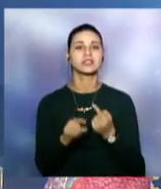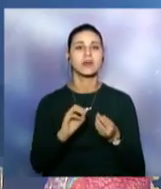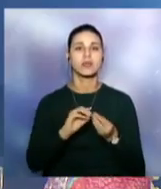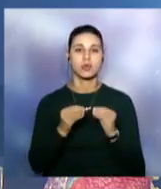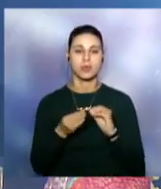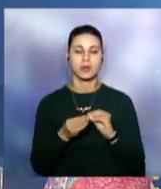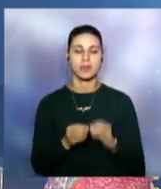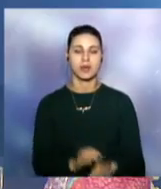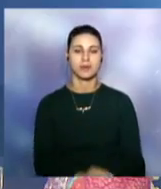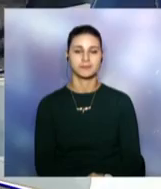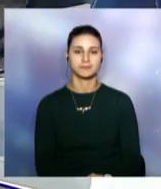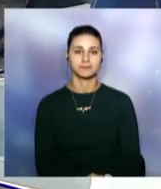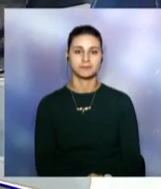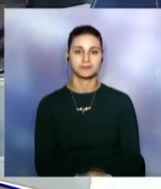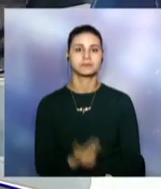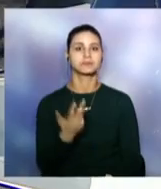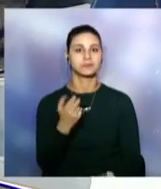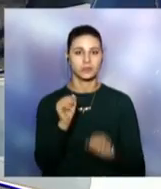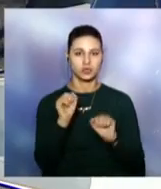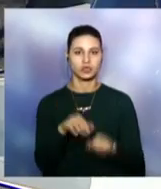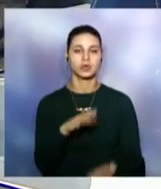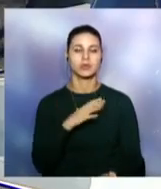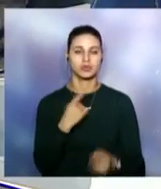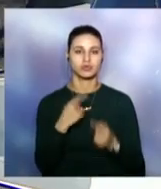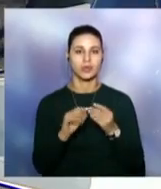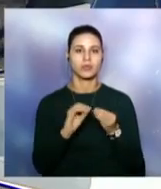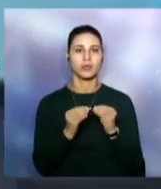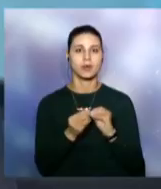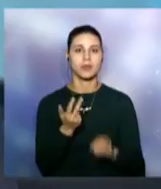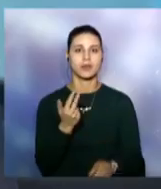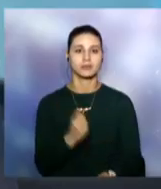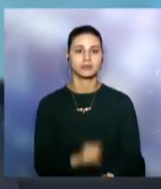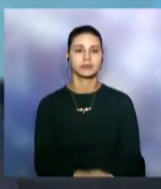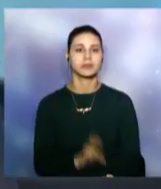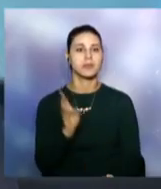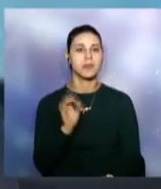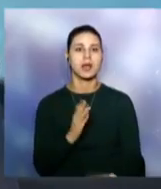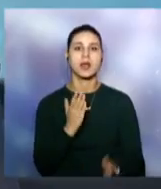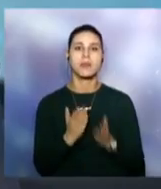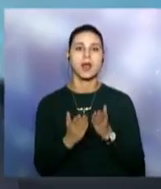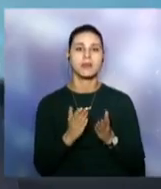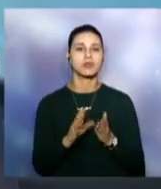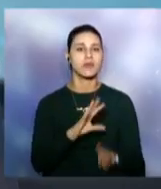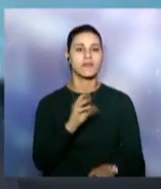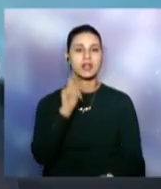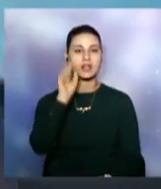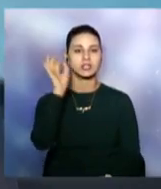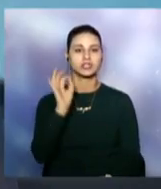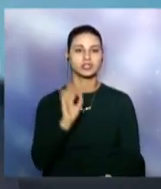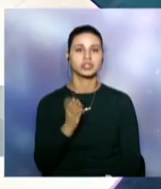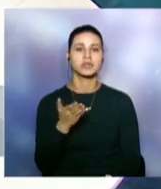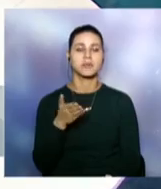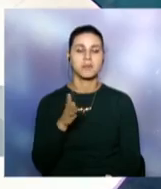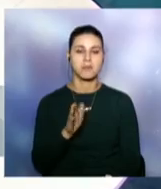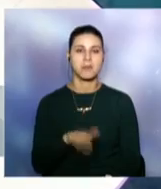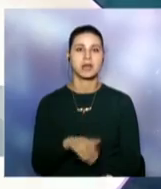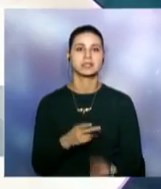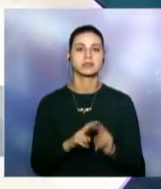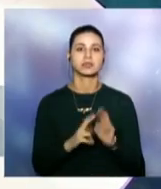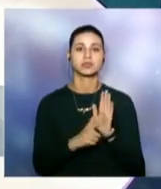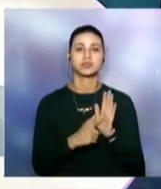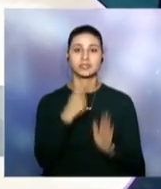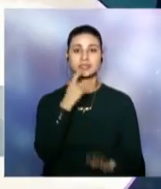პრობლემა? რა თქმა უნდა, შეიძლება ვივარაუდოთ სხვა პრობლემა, მაგრამ ალბათობით ყველაზე ხშირი, მაინც რადგან 7